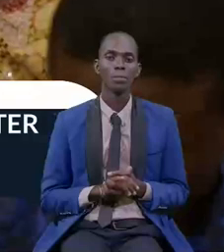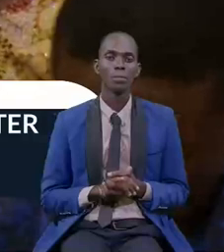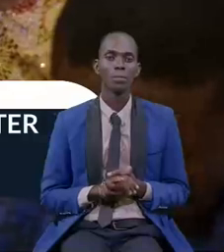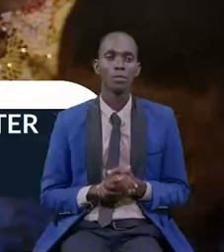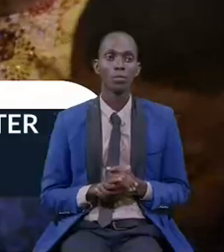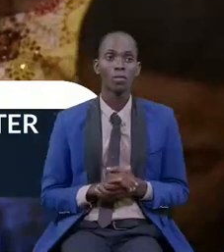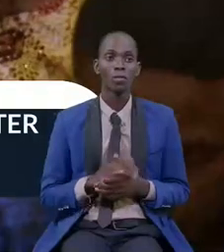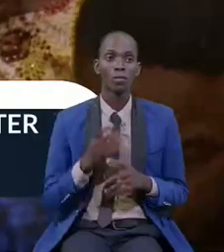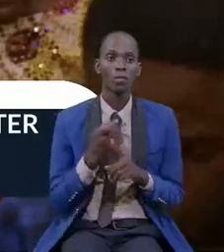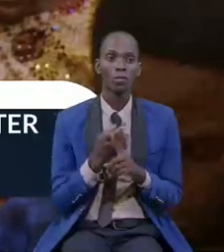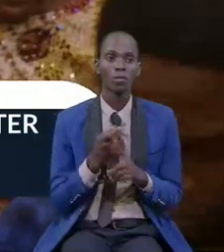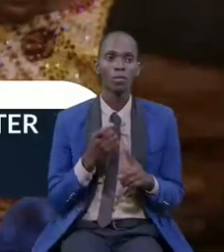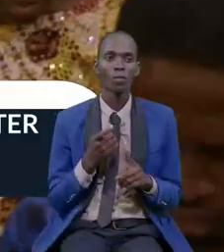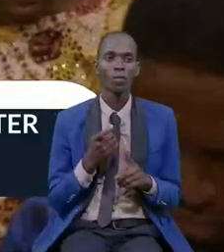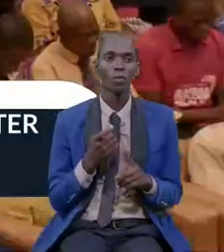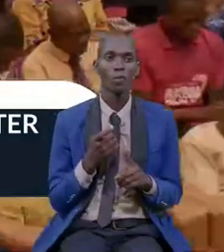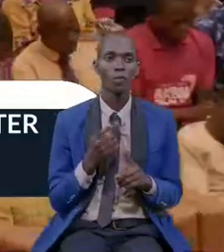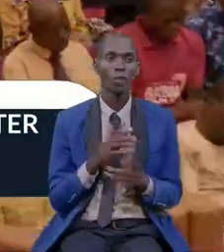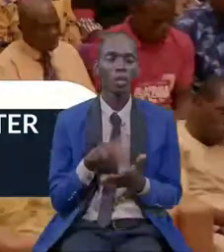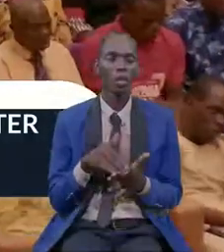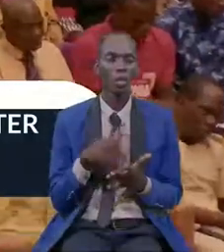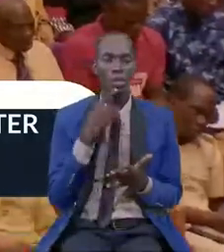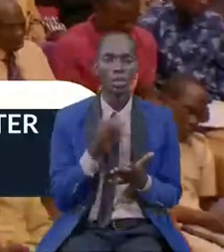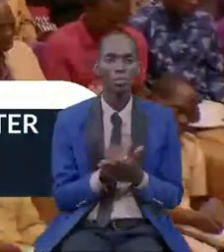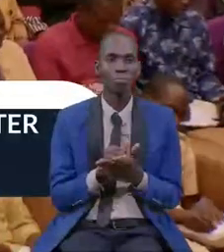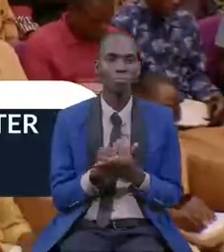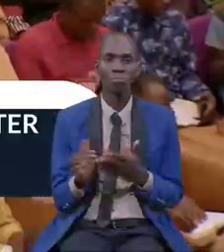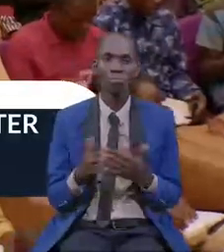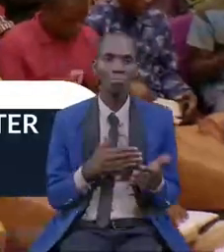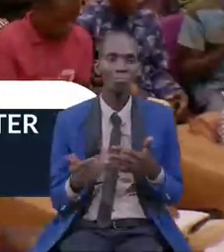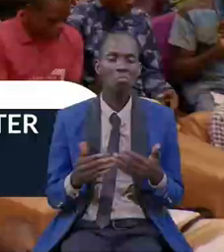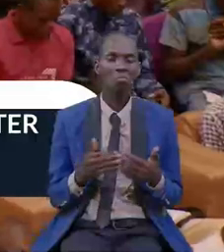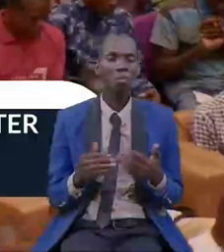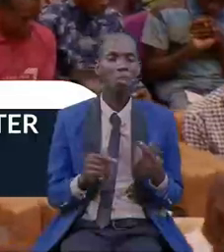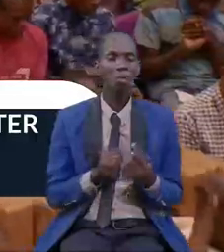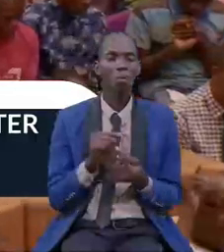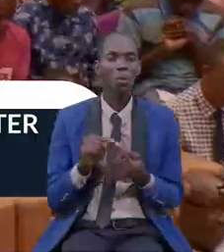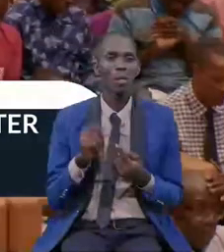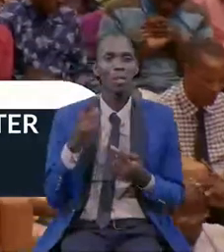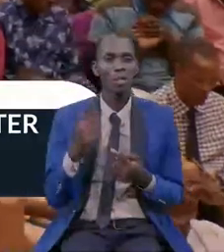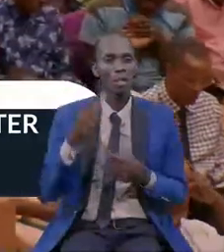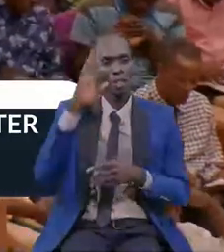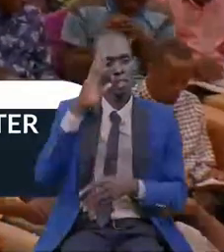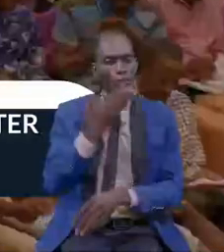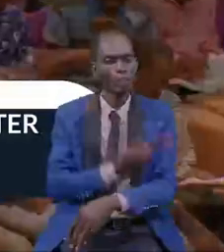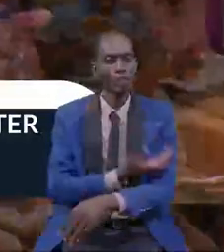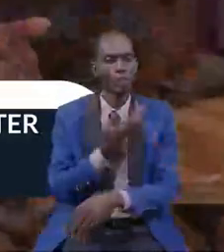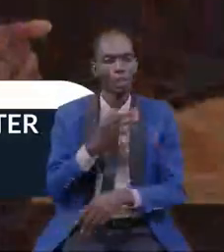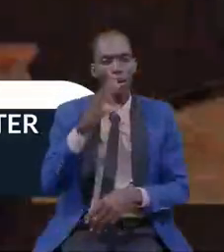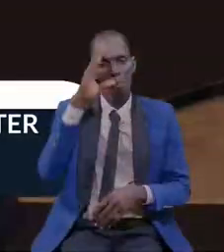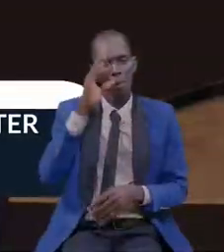8 au milieu là-bas dit mais quand le Fils de l'homme